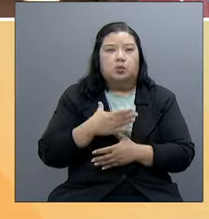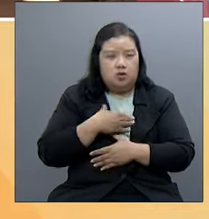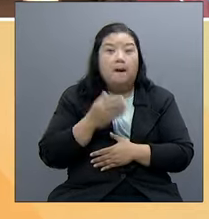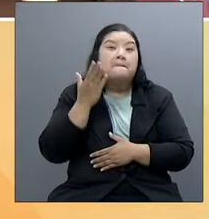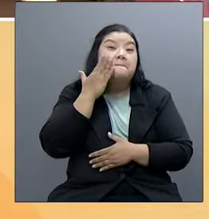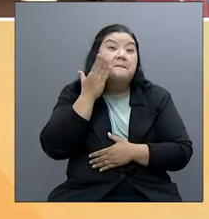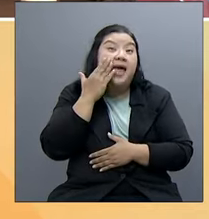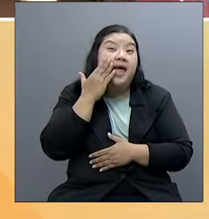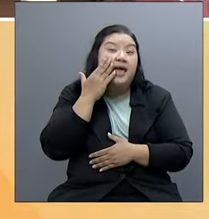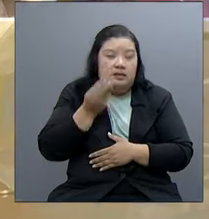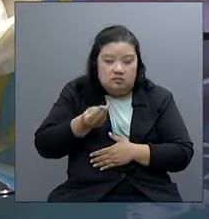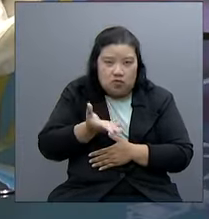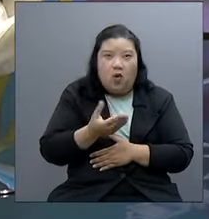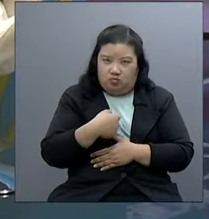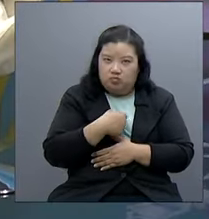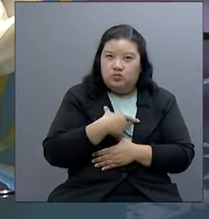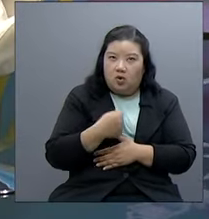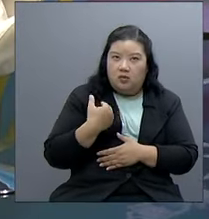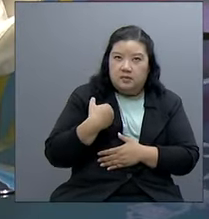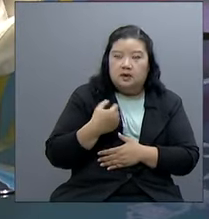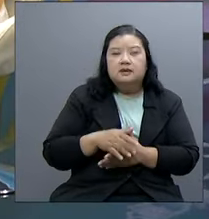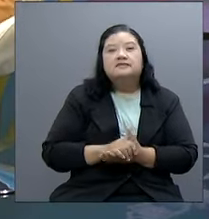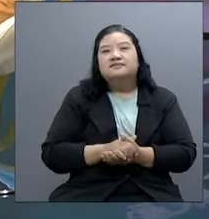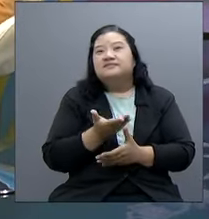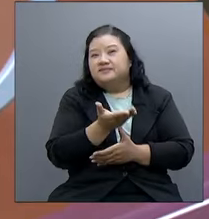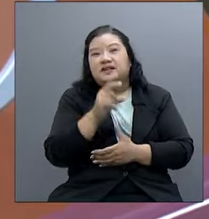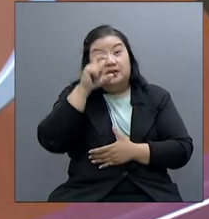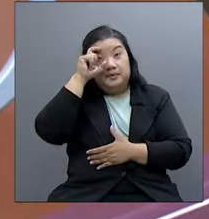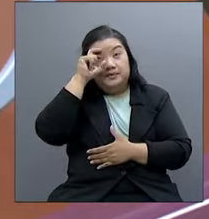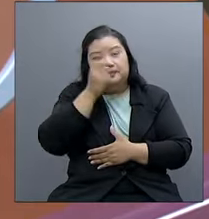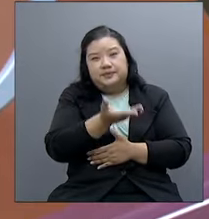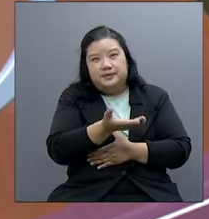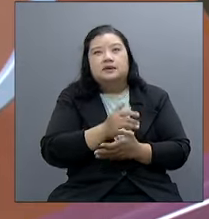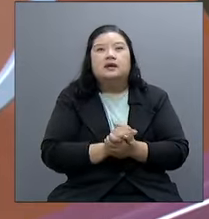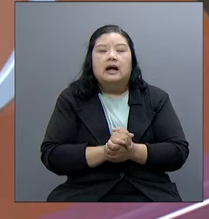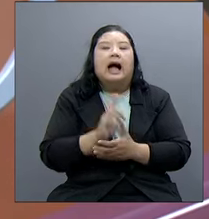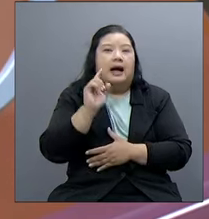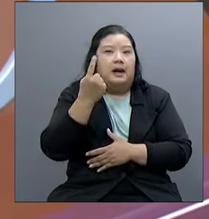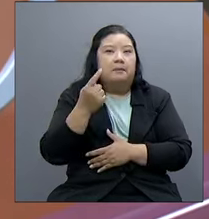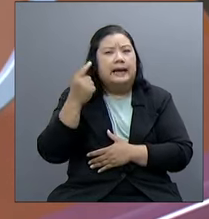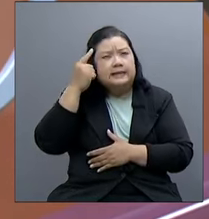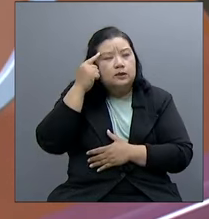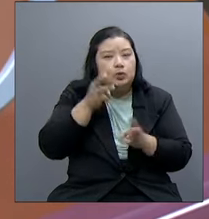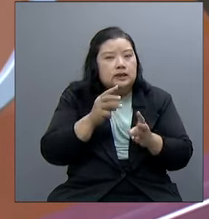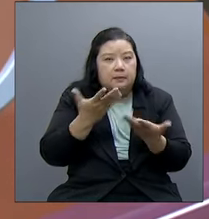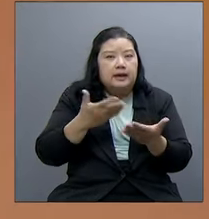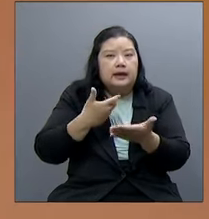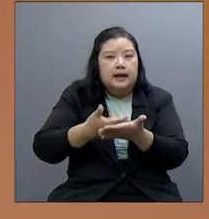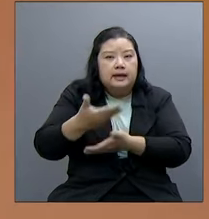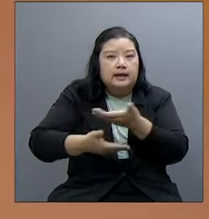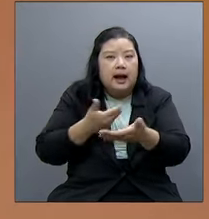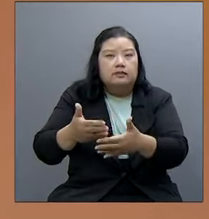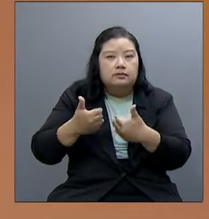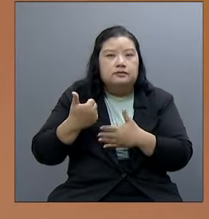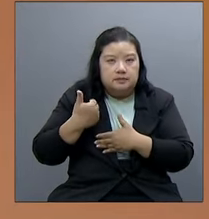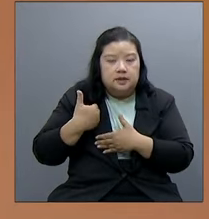ขอเขาโคลยมาเลยแม่ค้ารักนะ ขอบผชม เอไปดอกหนึไเดีเราไปสรางเงนกัหน่อยค่น่สุนใจมากนะคะ คืผชมไปดูกระ